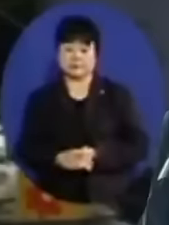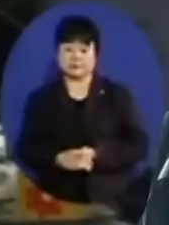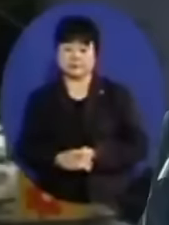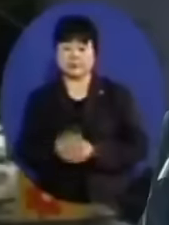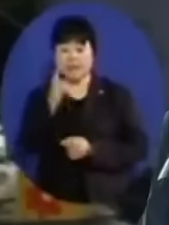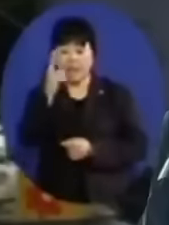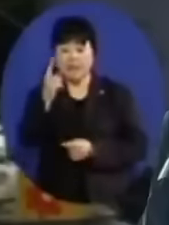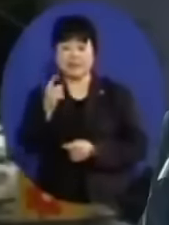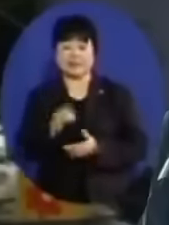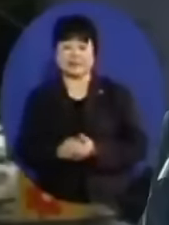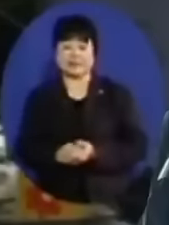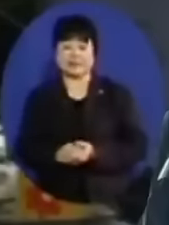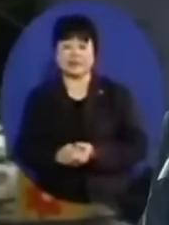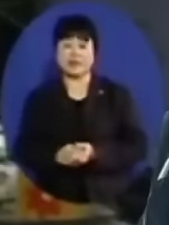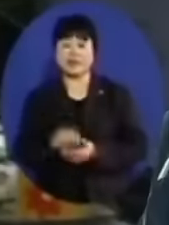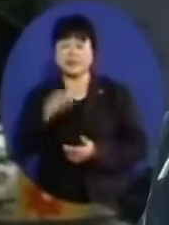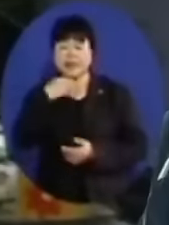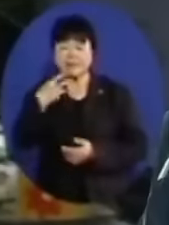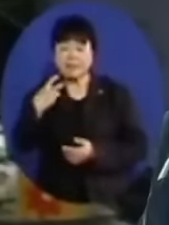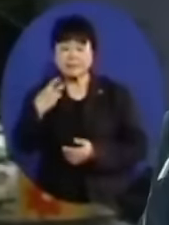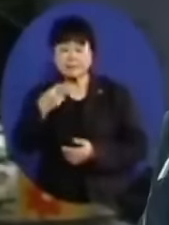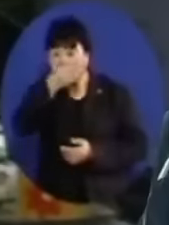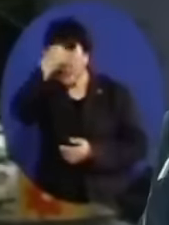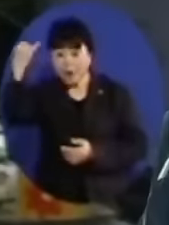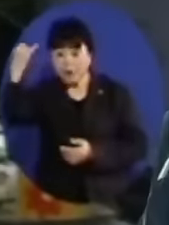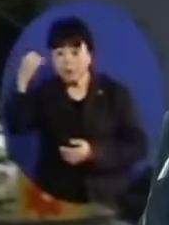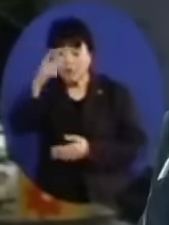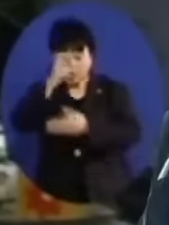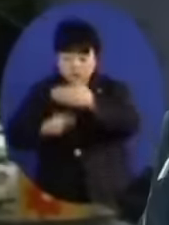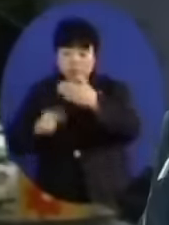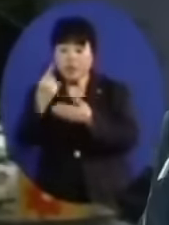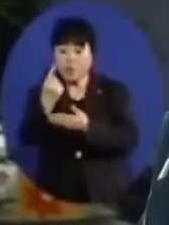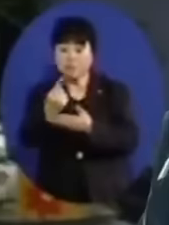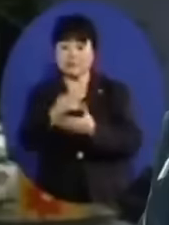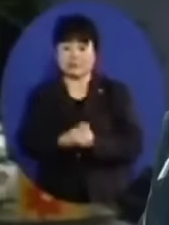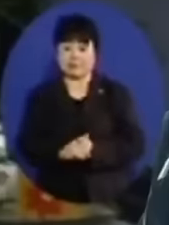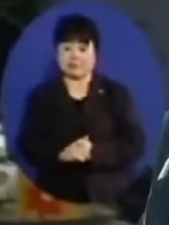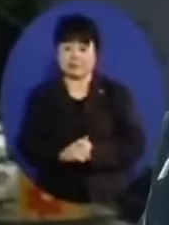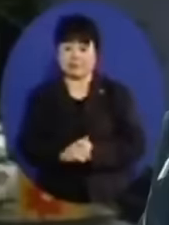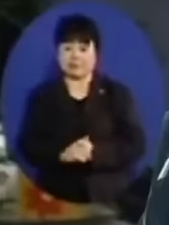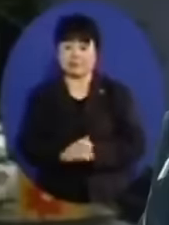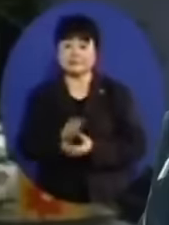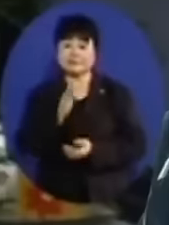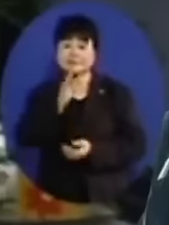강아지 예로 80이 넘은 할머니가 철학이 돼 나왔는데